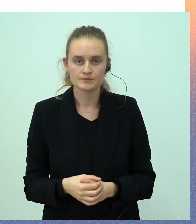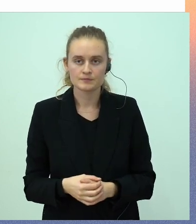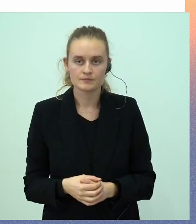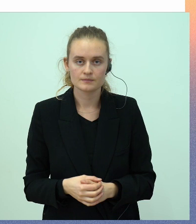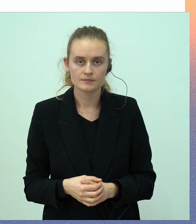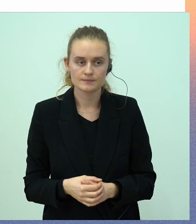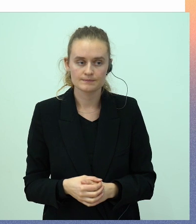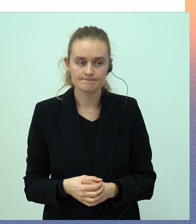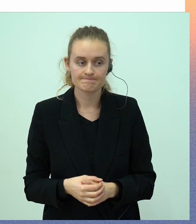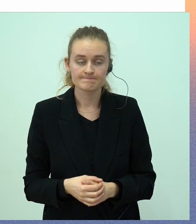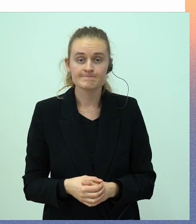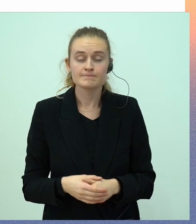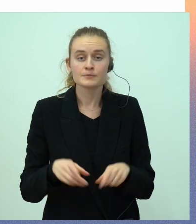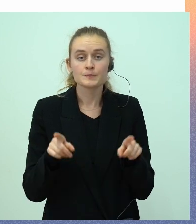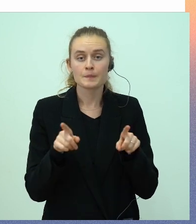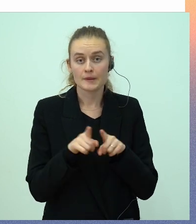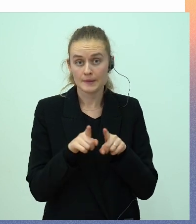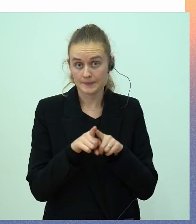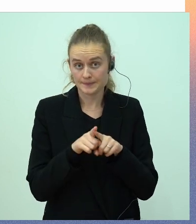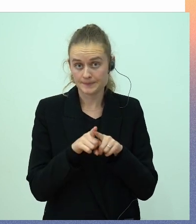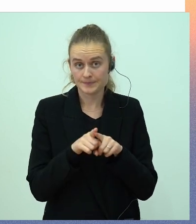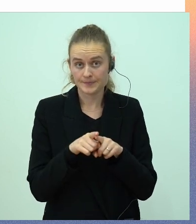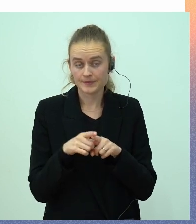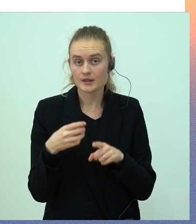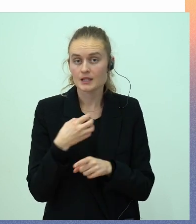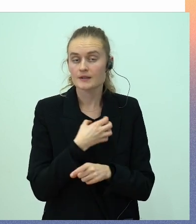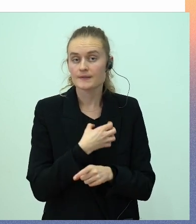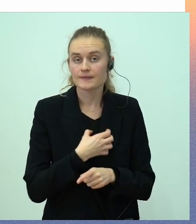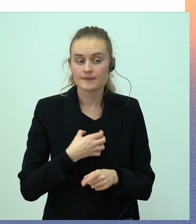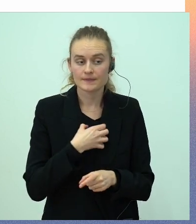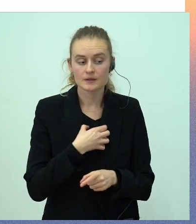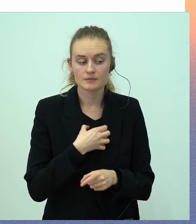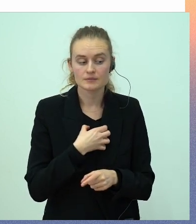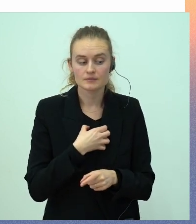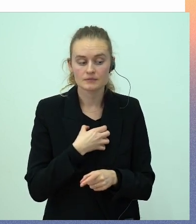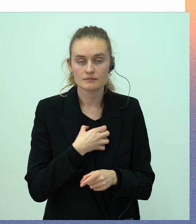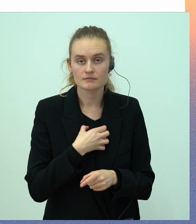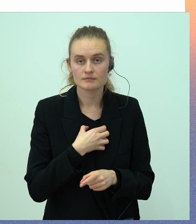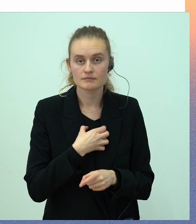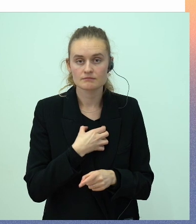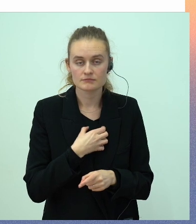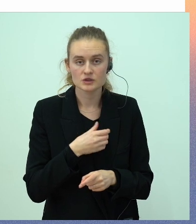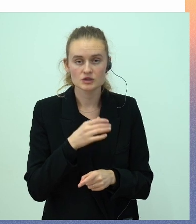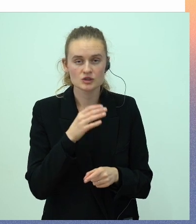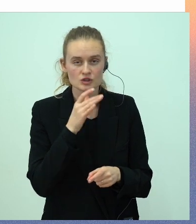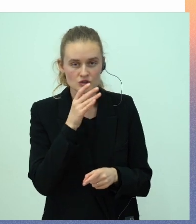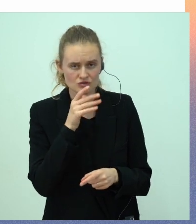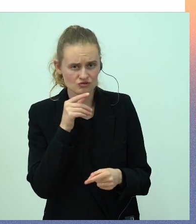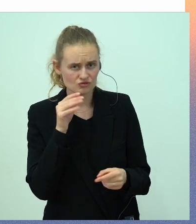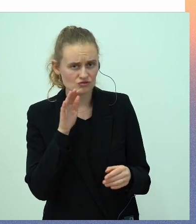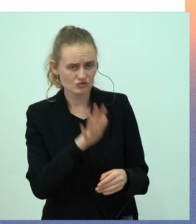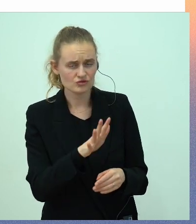Taip pat, kaip jau minėjau, yra labai svarbu užtikrinti kovą prieš antisemitizmą internete.